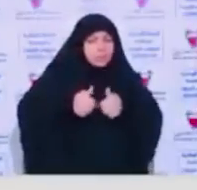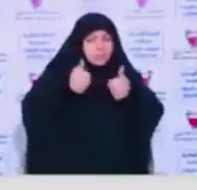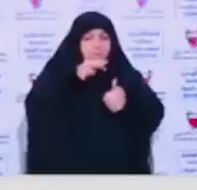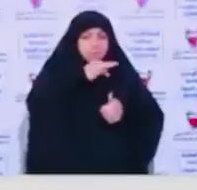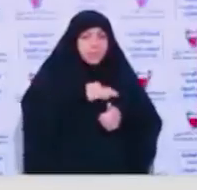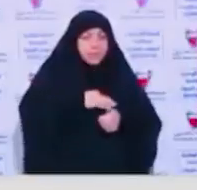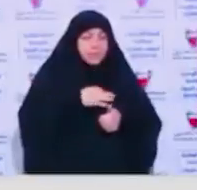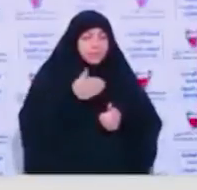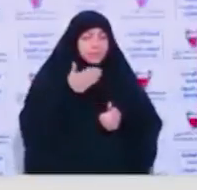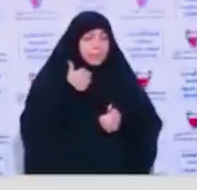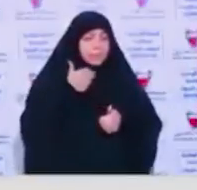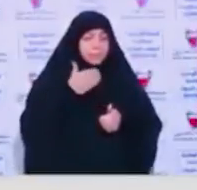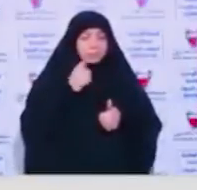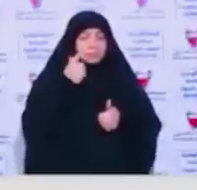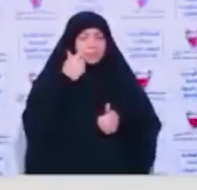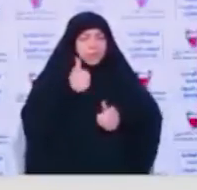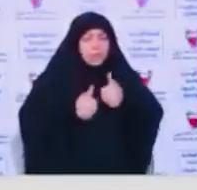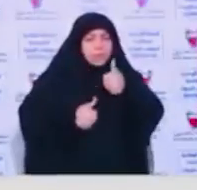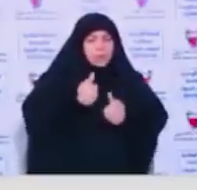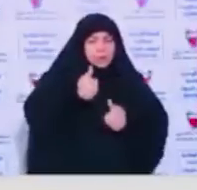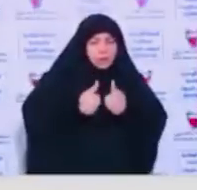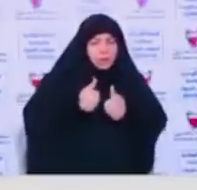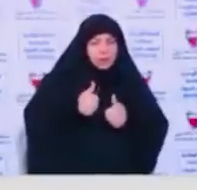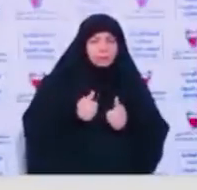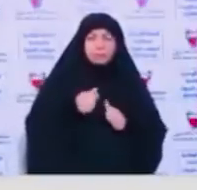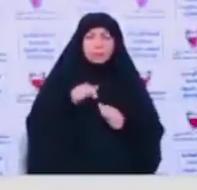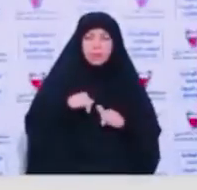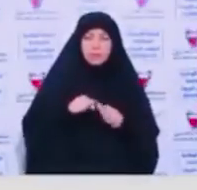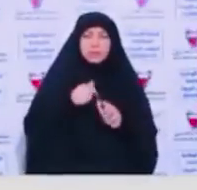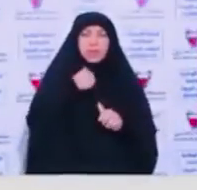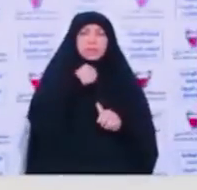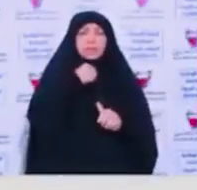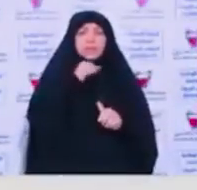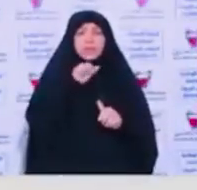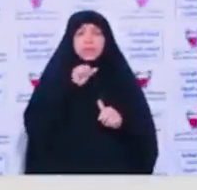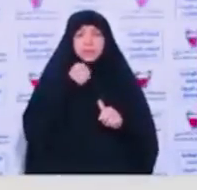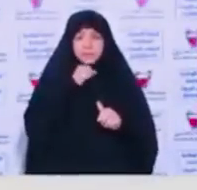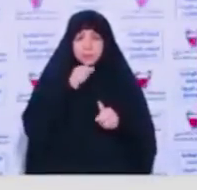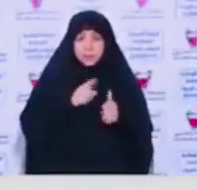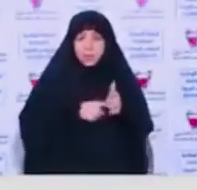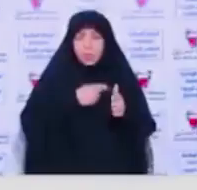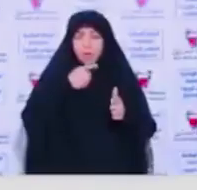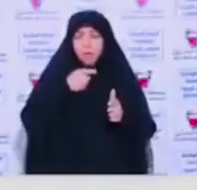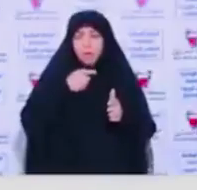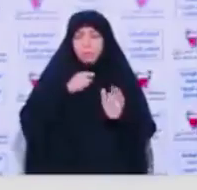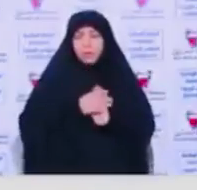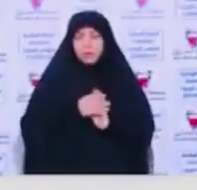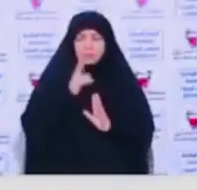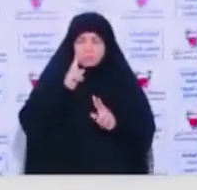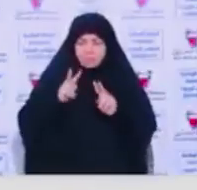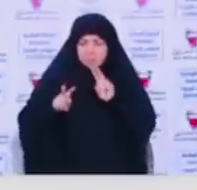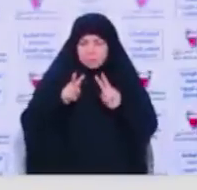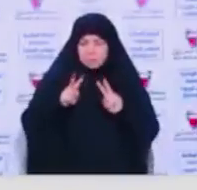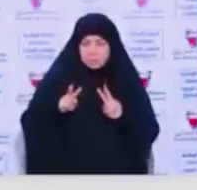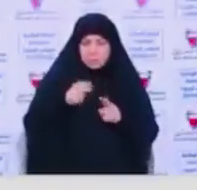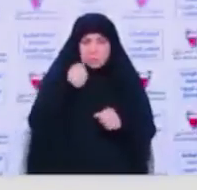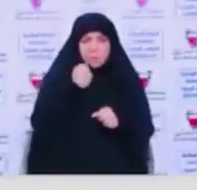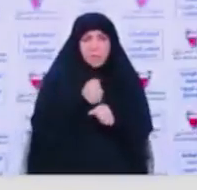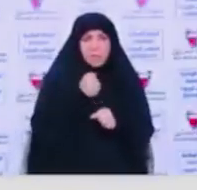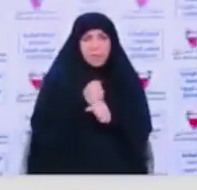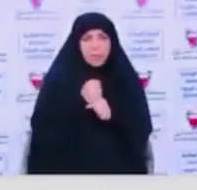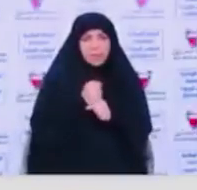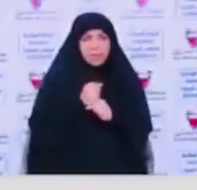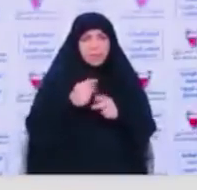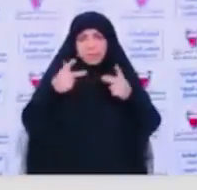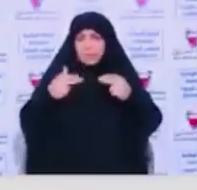كأحد العلاجات السريرية. وهذا بعد يؤكد على أن الفريق الطبي لا يعمل فقط على حد